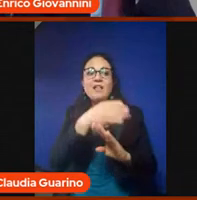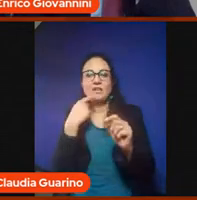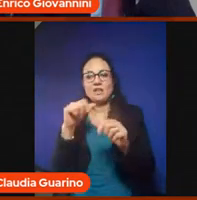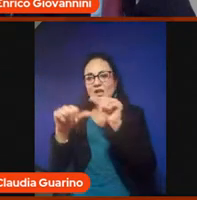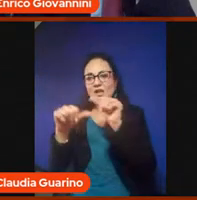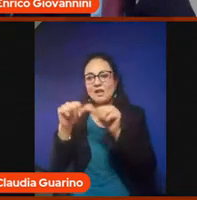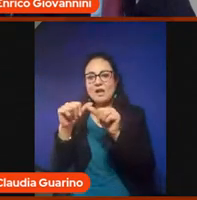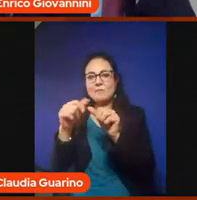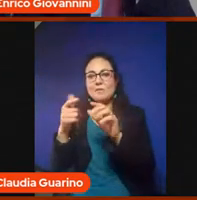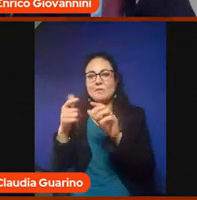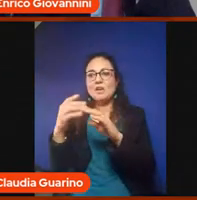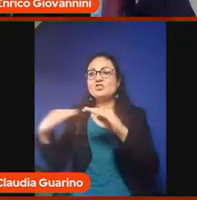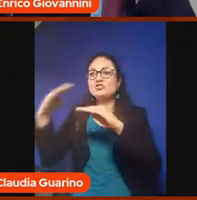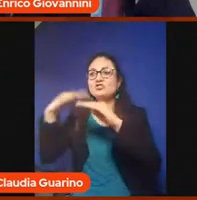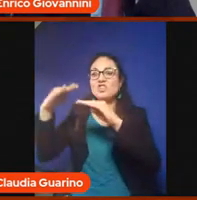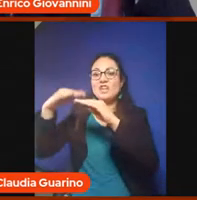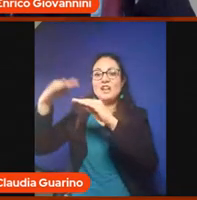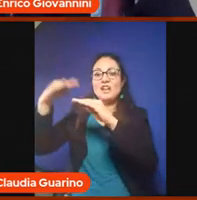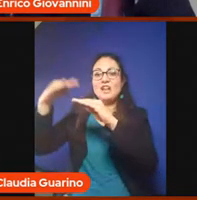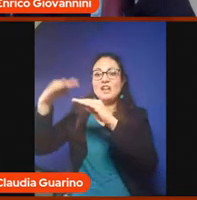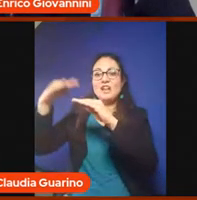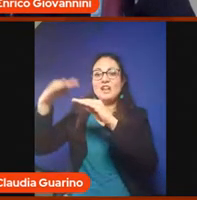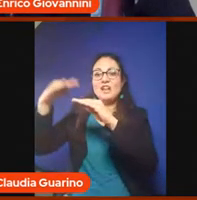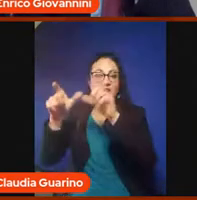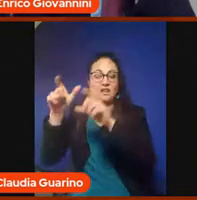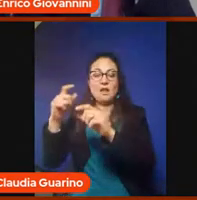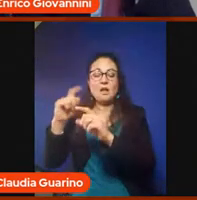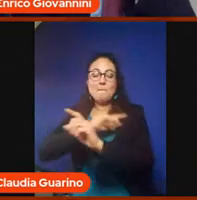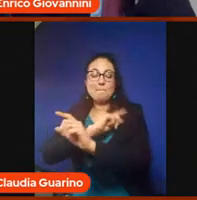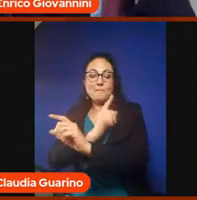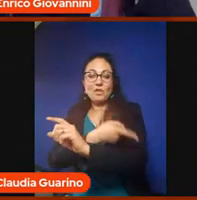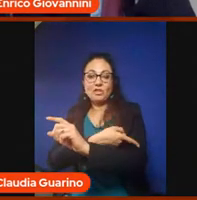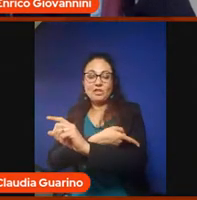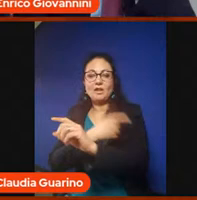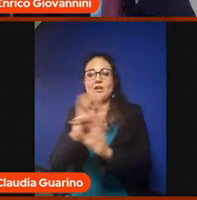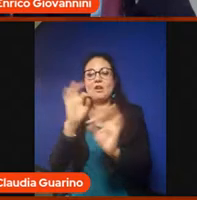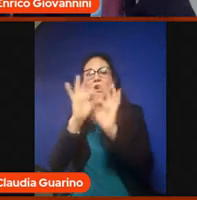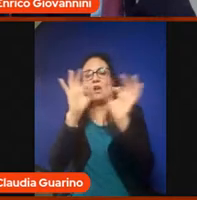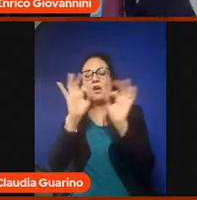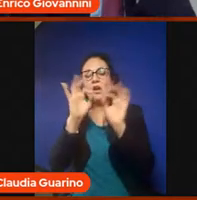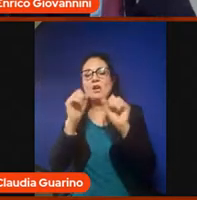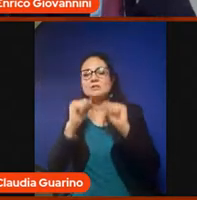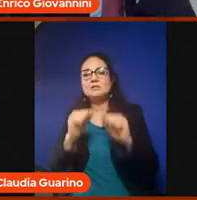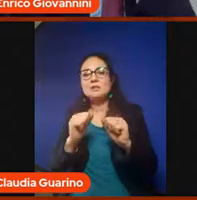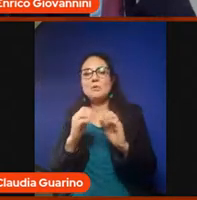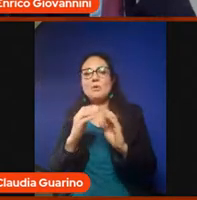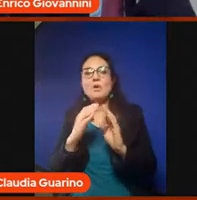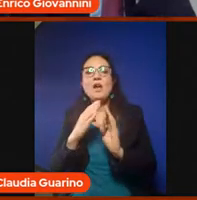andare allargando la partecipazione, la conoscenza e